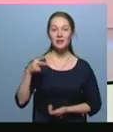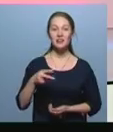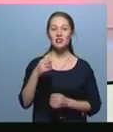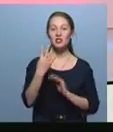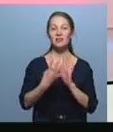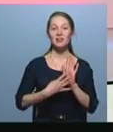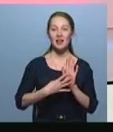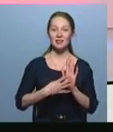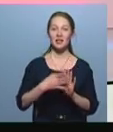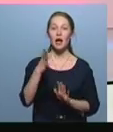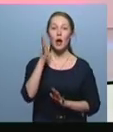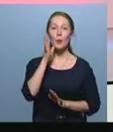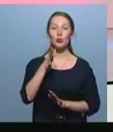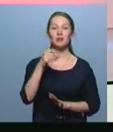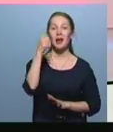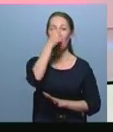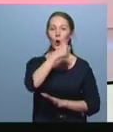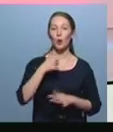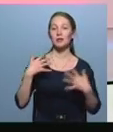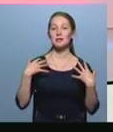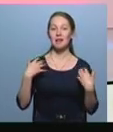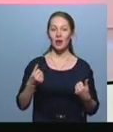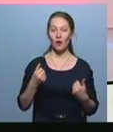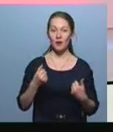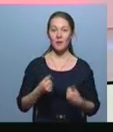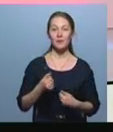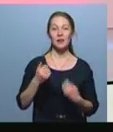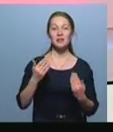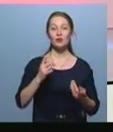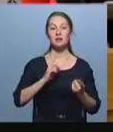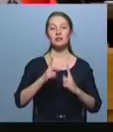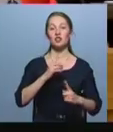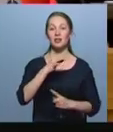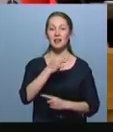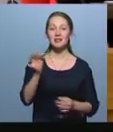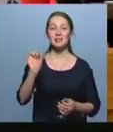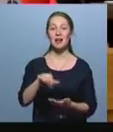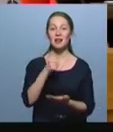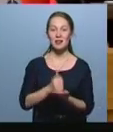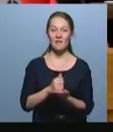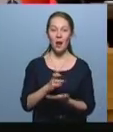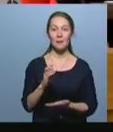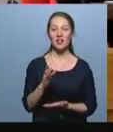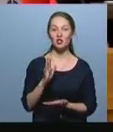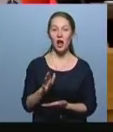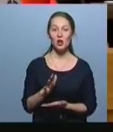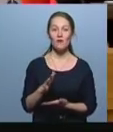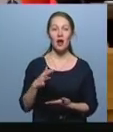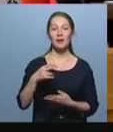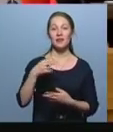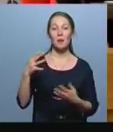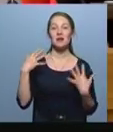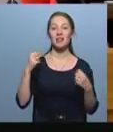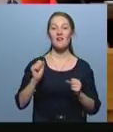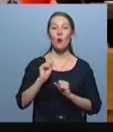2019-й в республике станет годом здоровья. Об этом сегодня на аппаратном совещании объявил глава Удмуртии. По словам Александра Бричалова, тема здравоохранения сегодня вышла на